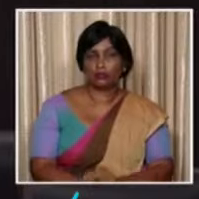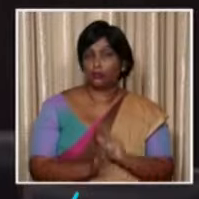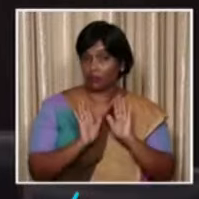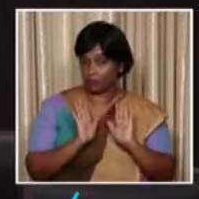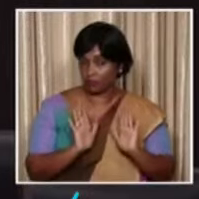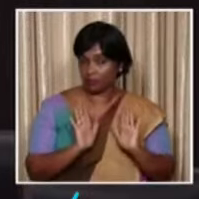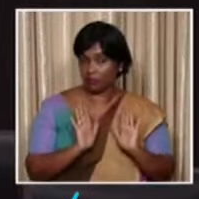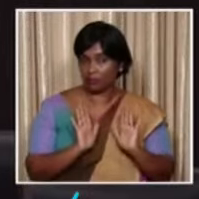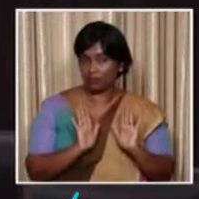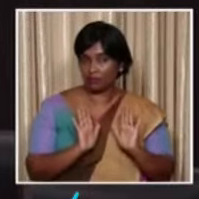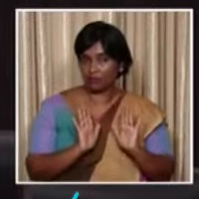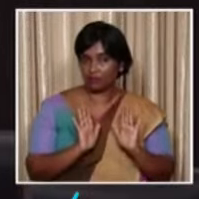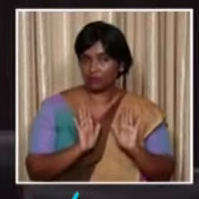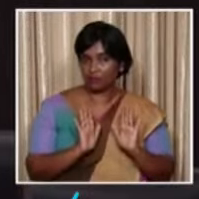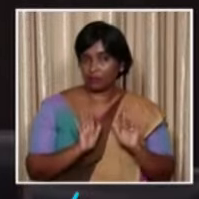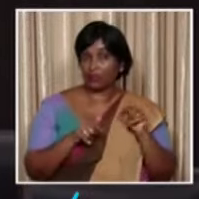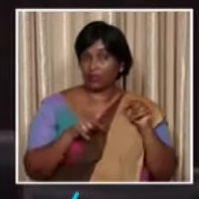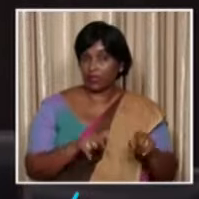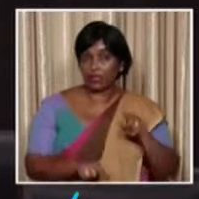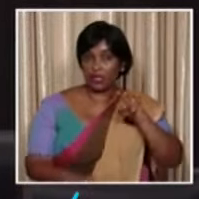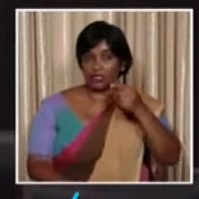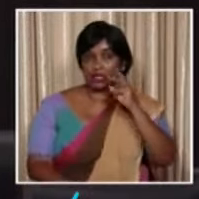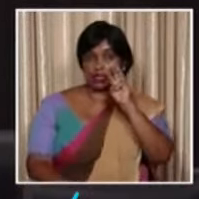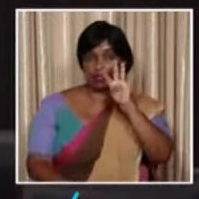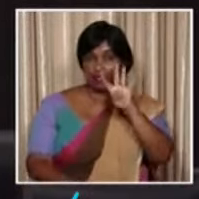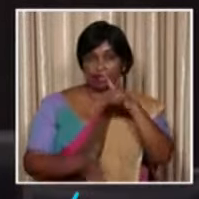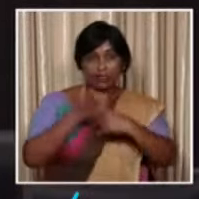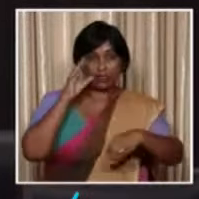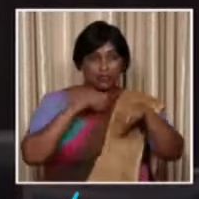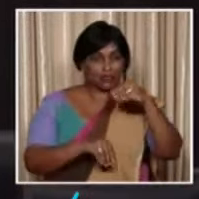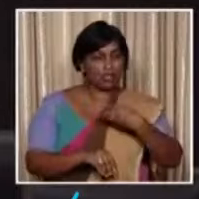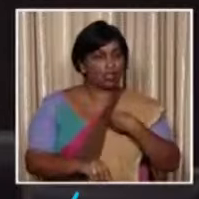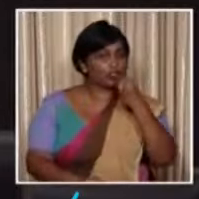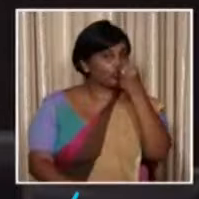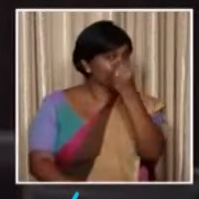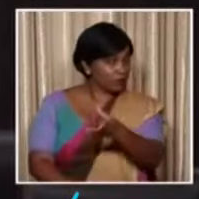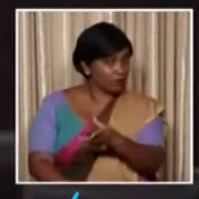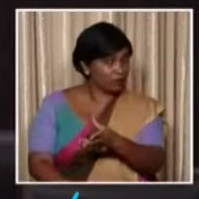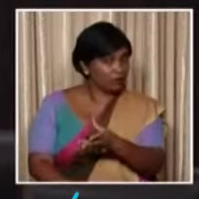හැබැයි මේ 134ක් ඡන්ද දුන්නේ